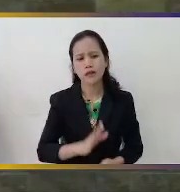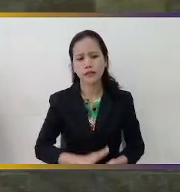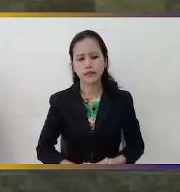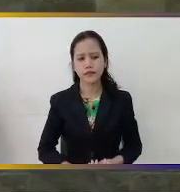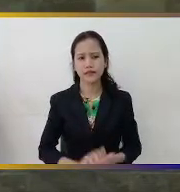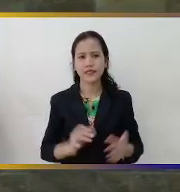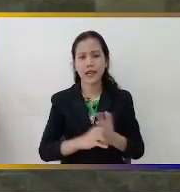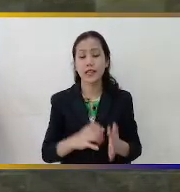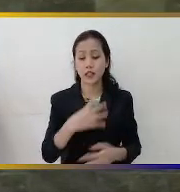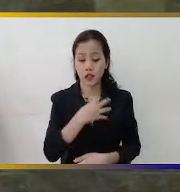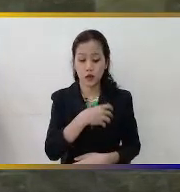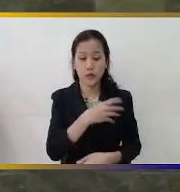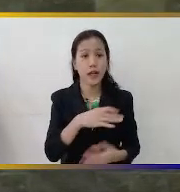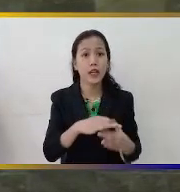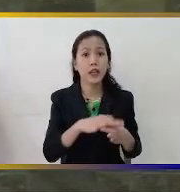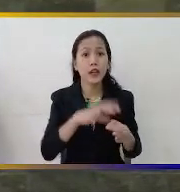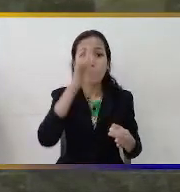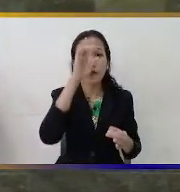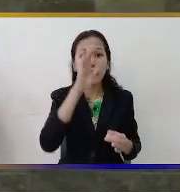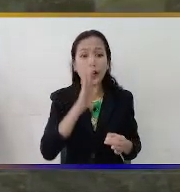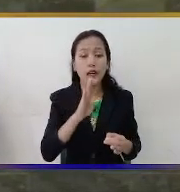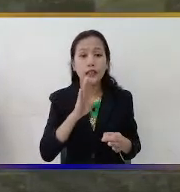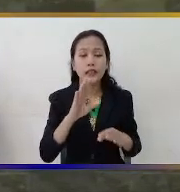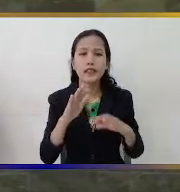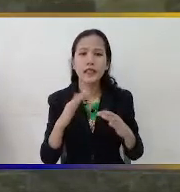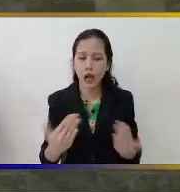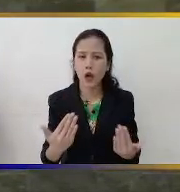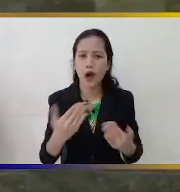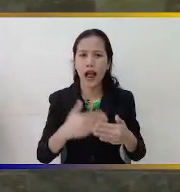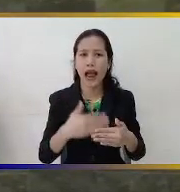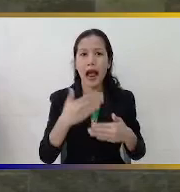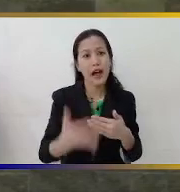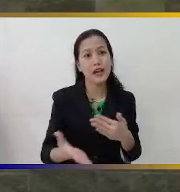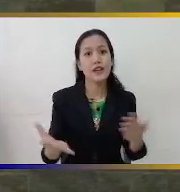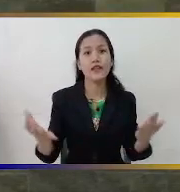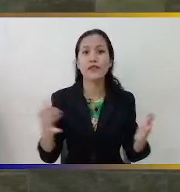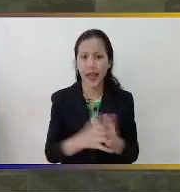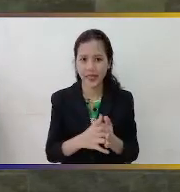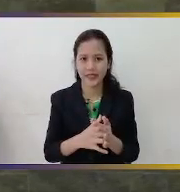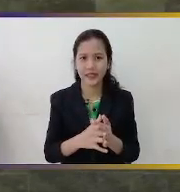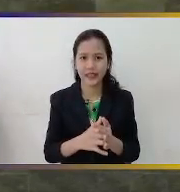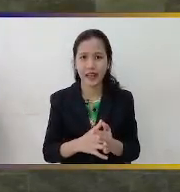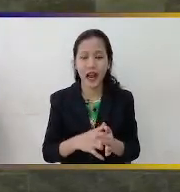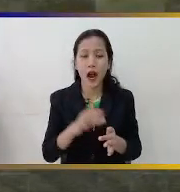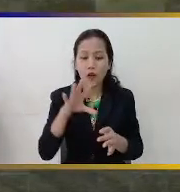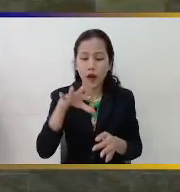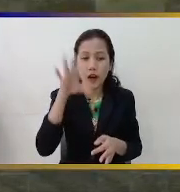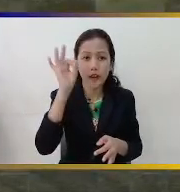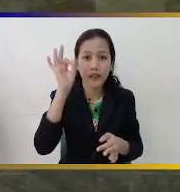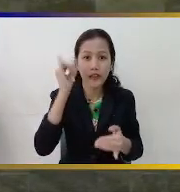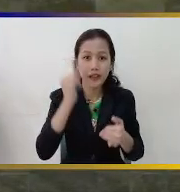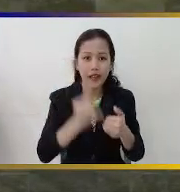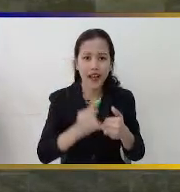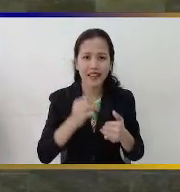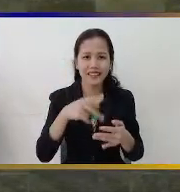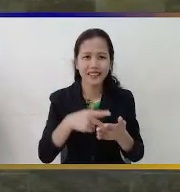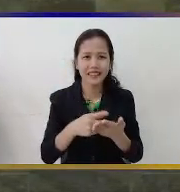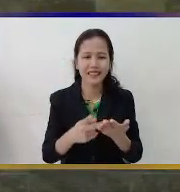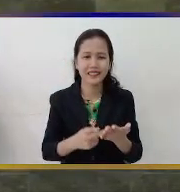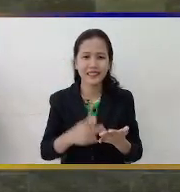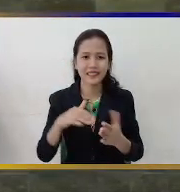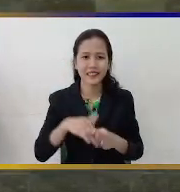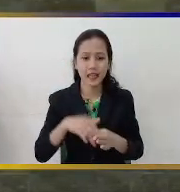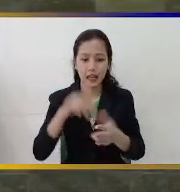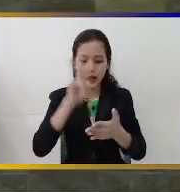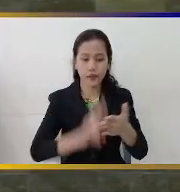people. So after po niyan, mababasa po natin sa last part ng chapter po na, ng book po na ito, which is in verse